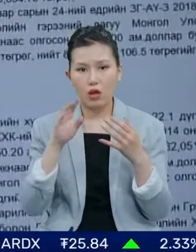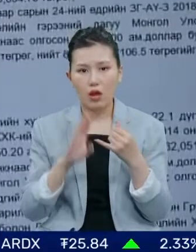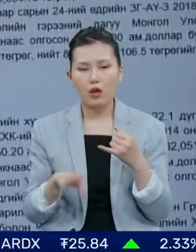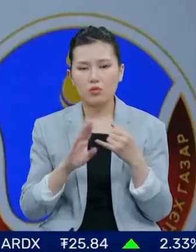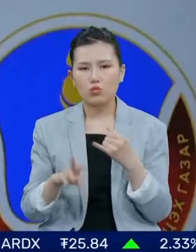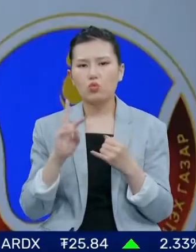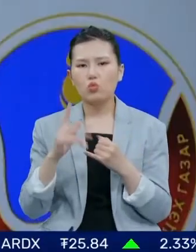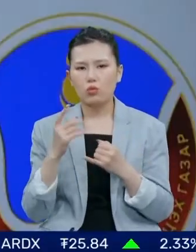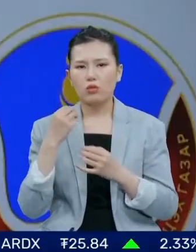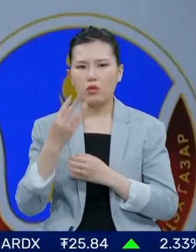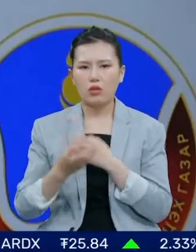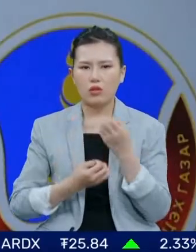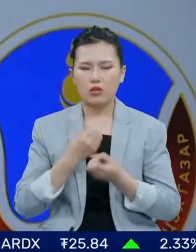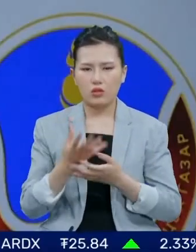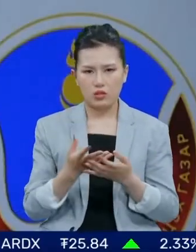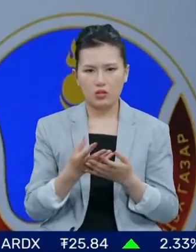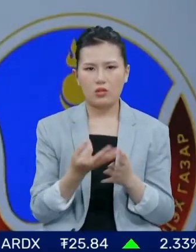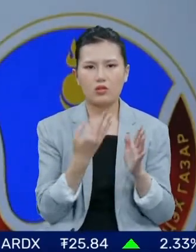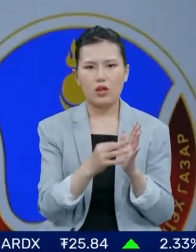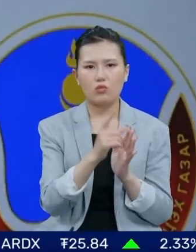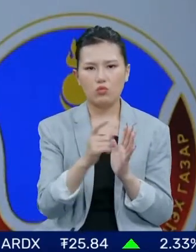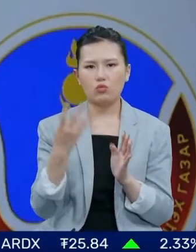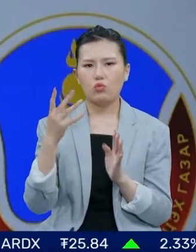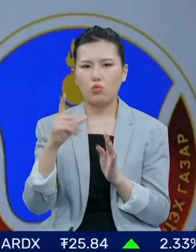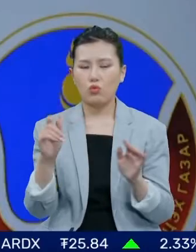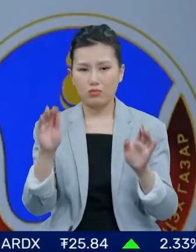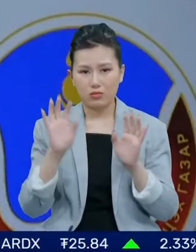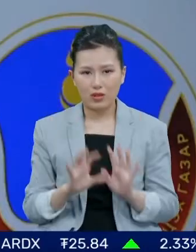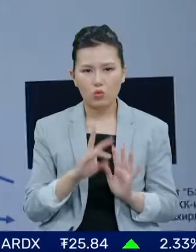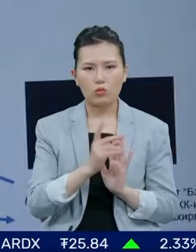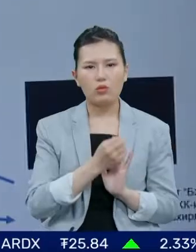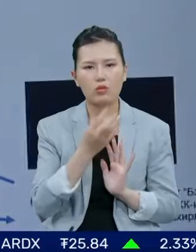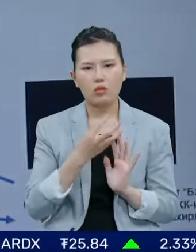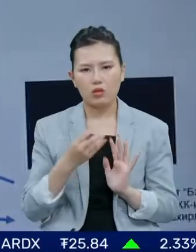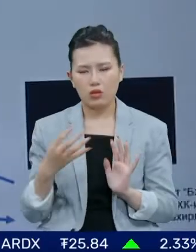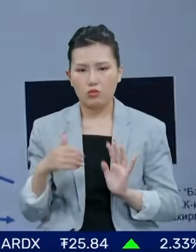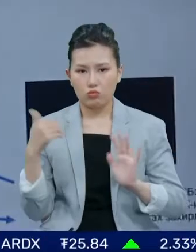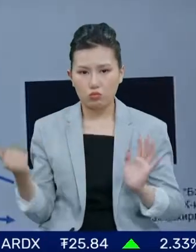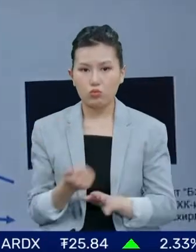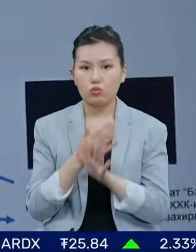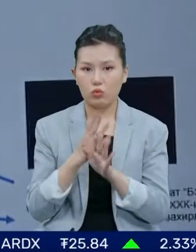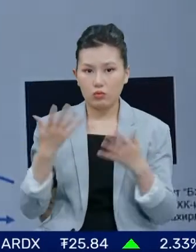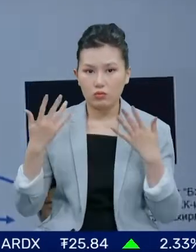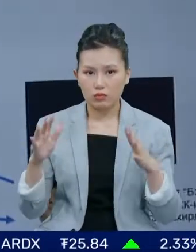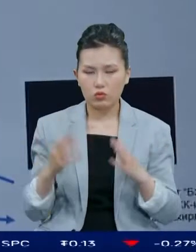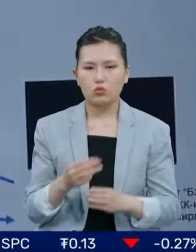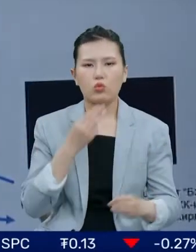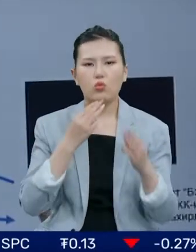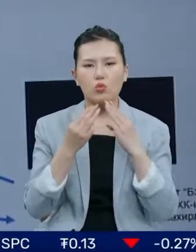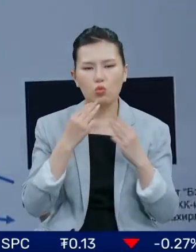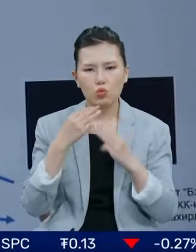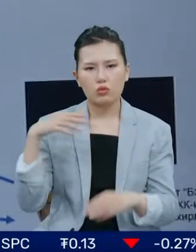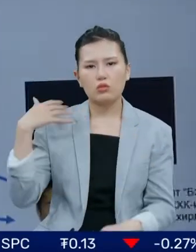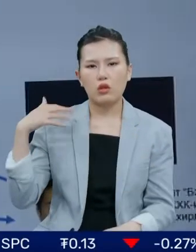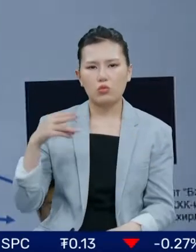орж захирт холбогдсон 80 иргэн дөрөн хуулийн этгээдийн төлөөлөл үгээ хэлж эхэлсэн. Тэднийг үгээ хэлж дууссаны дараа шүүх хурал хэсэг завсарлаад